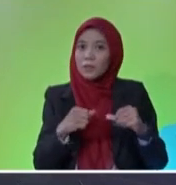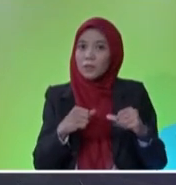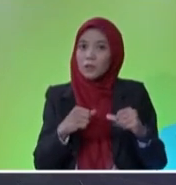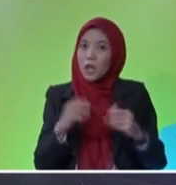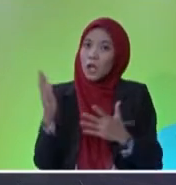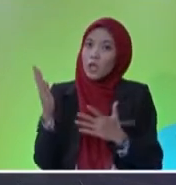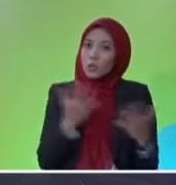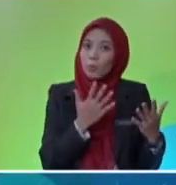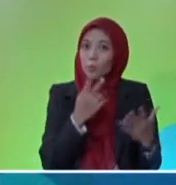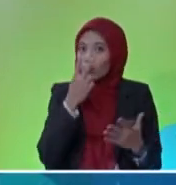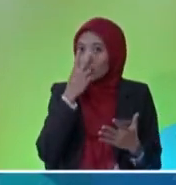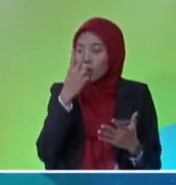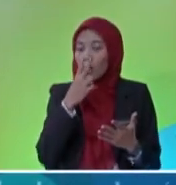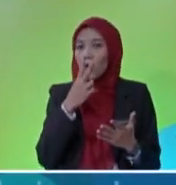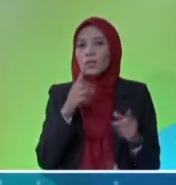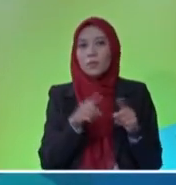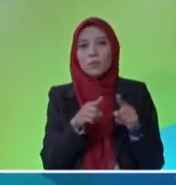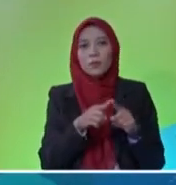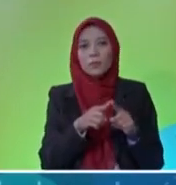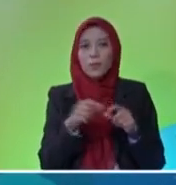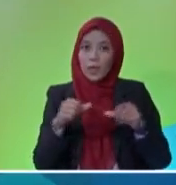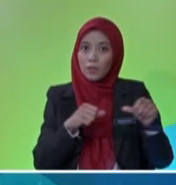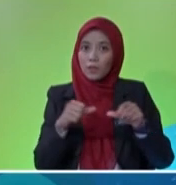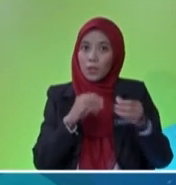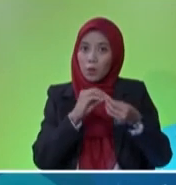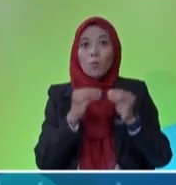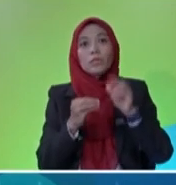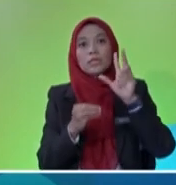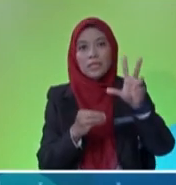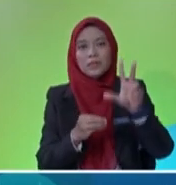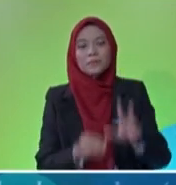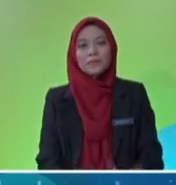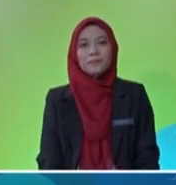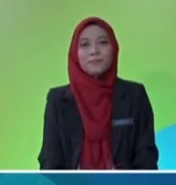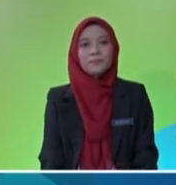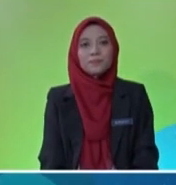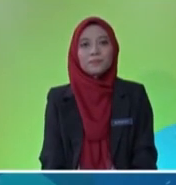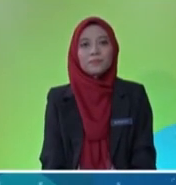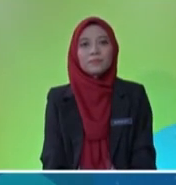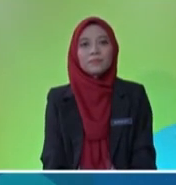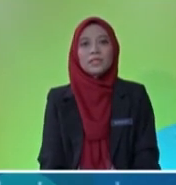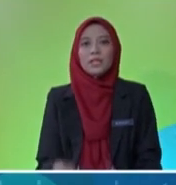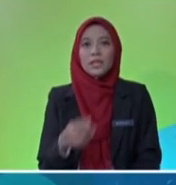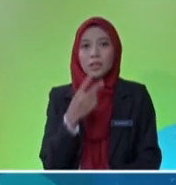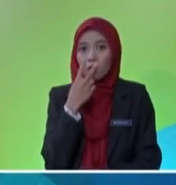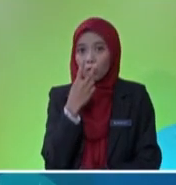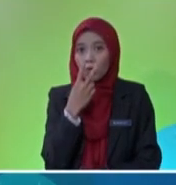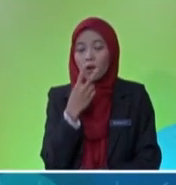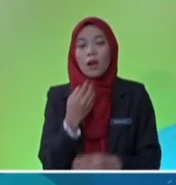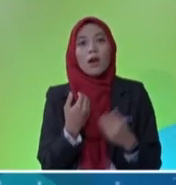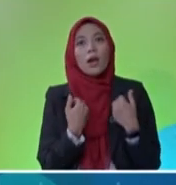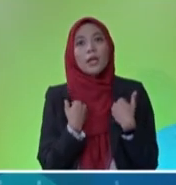sama-sama melihat Tibet yang ketiga Sirin kecemasan baik Ah di sini ada